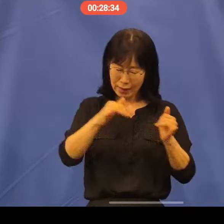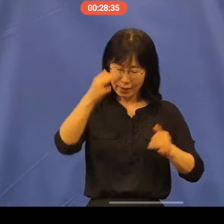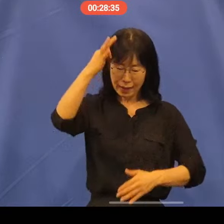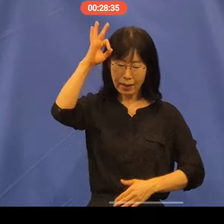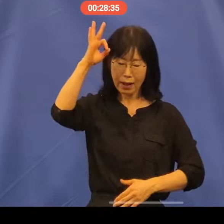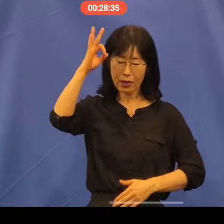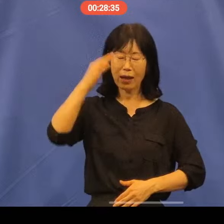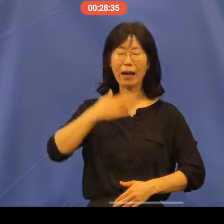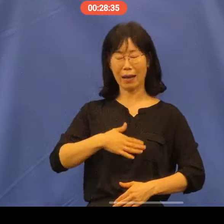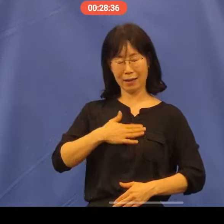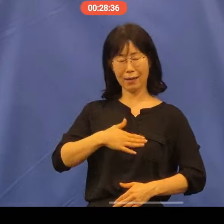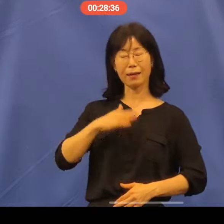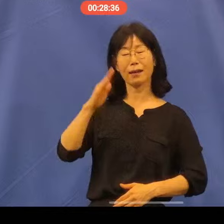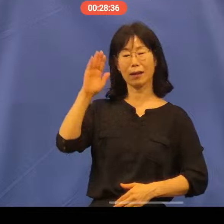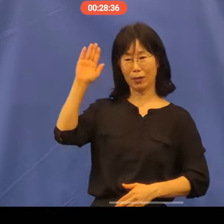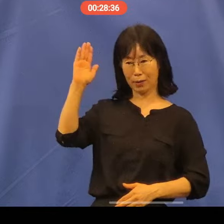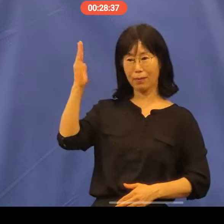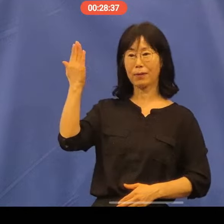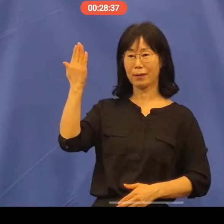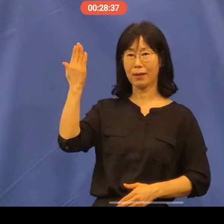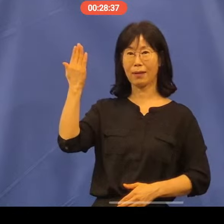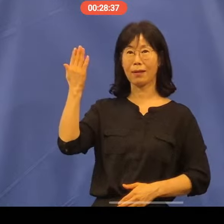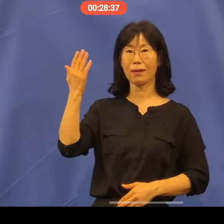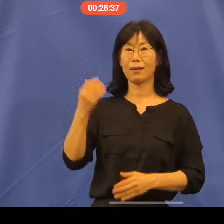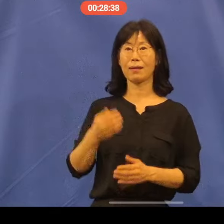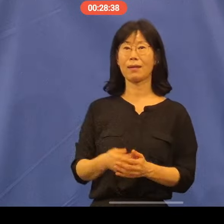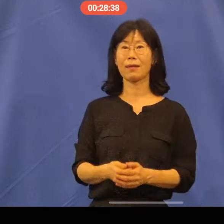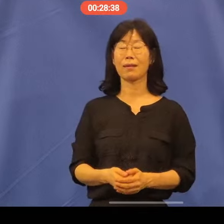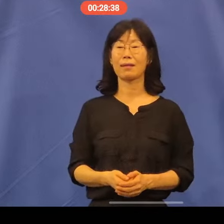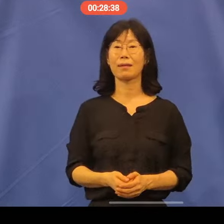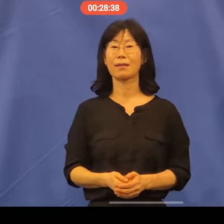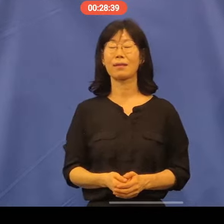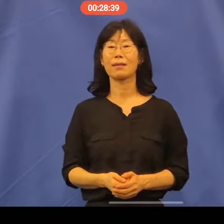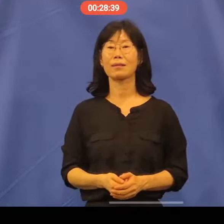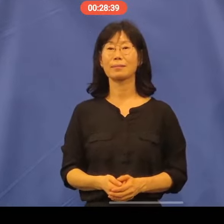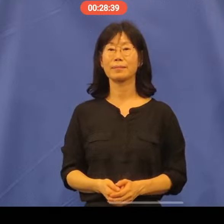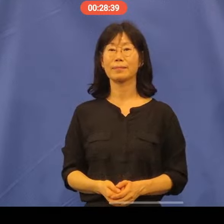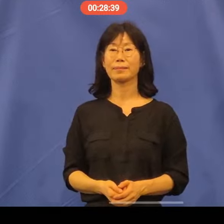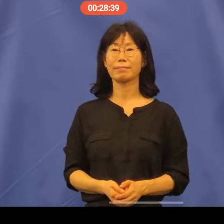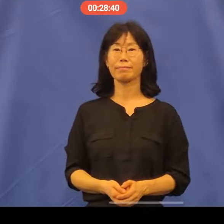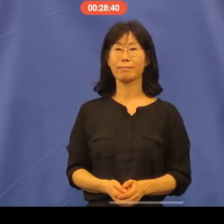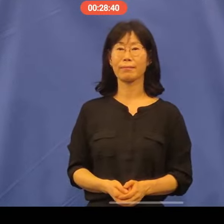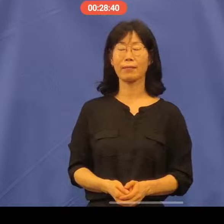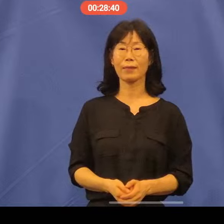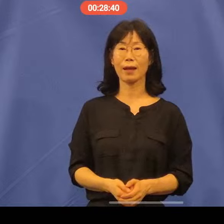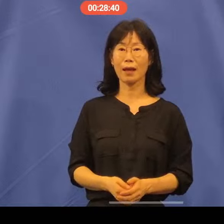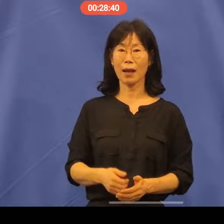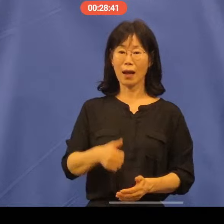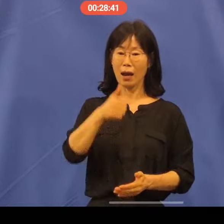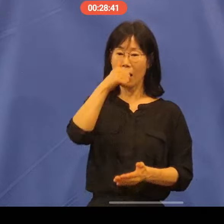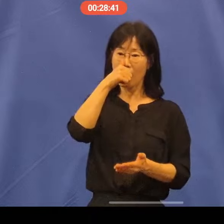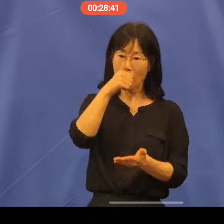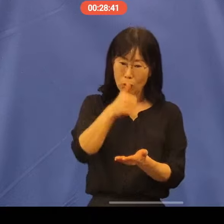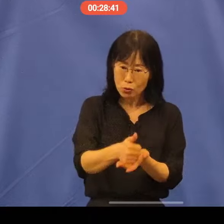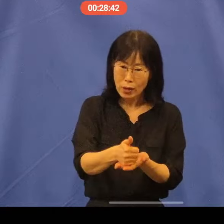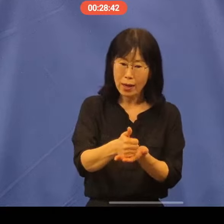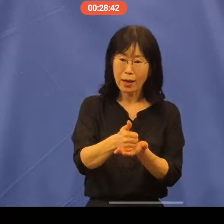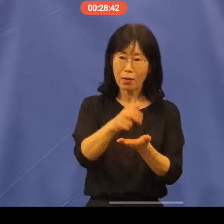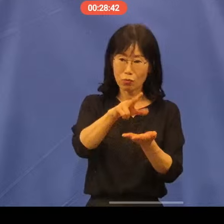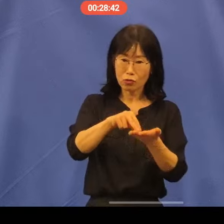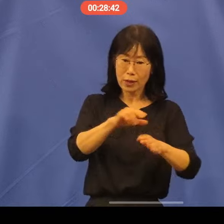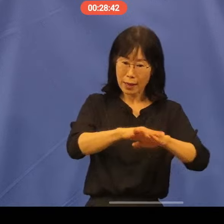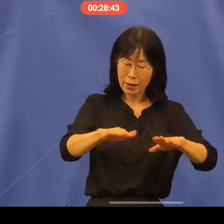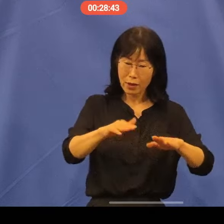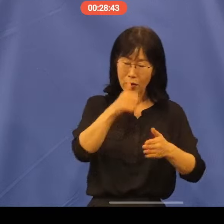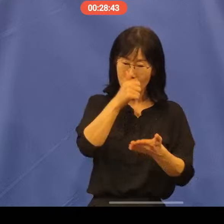하나님에게로 나오고 하나님을 예배할 수 있는 사람들이 되기 때문에 그래요. 자, 그러면 여러분, 우리가 죄를 다루기 위해서는 어떻게 돼요?